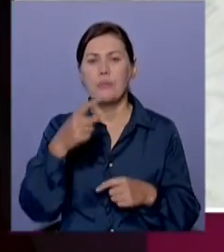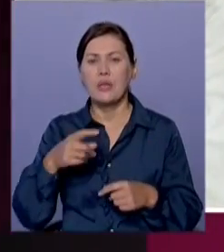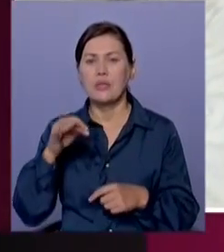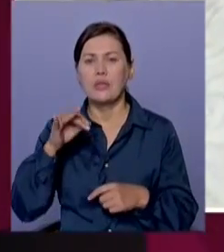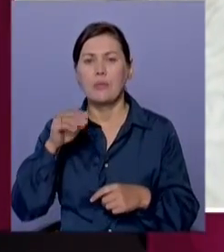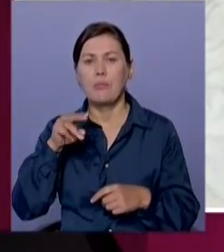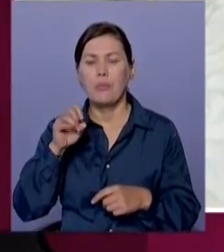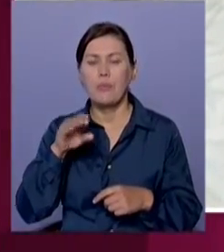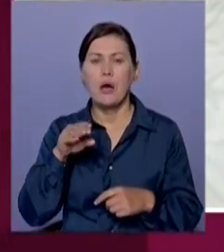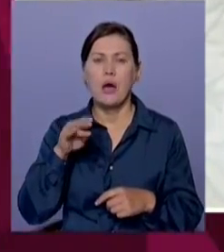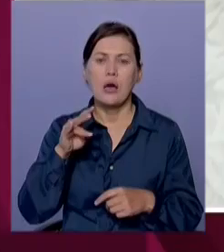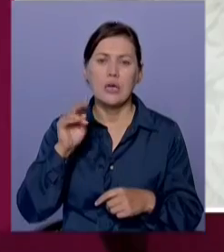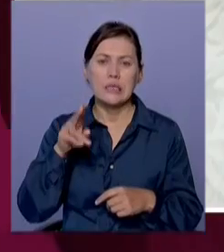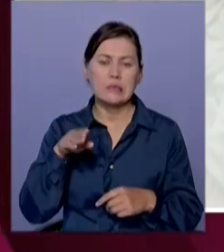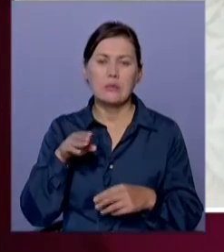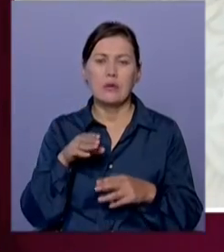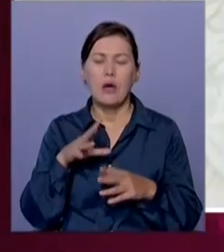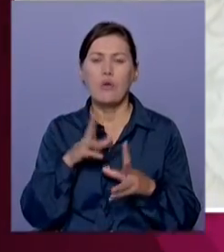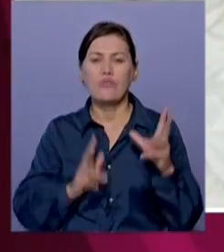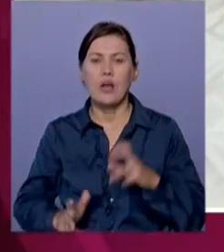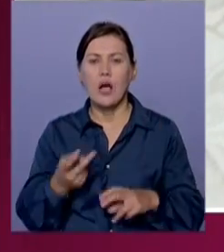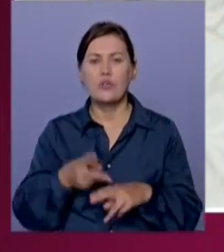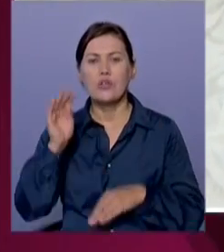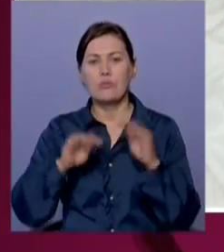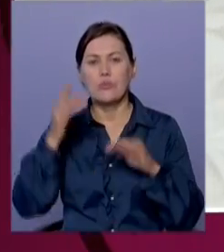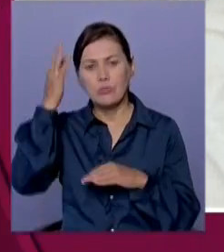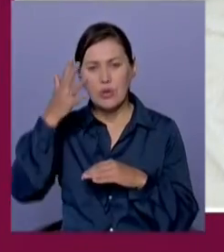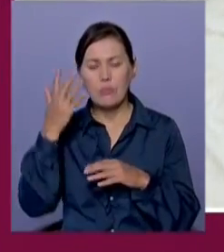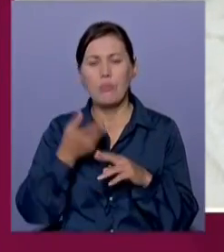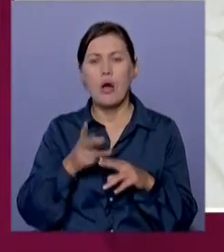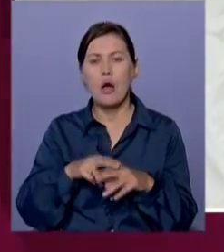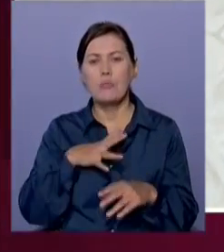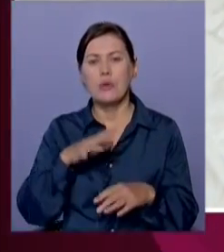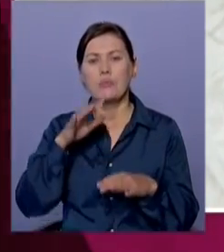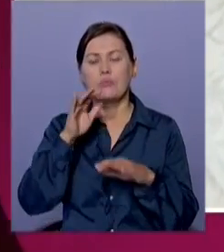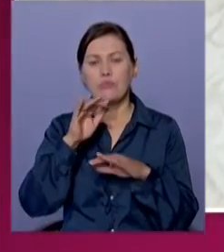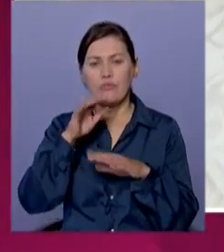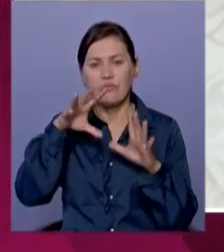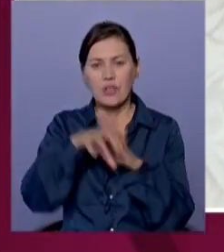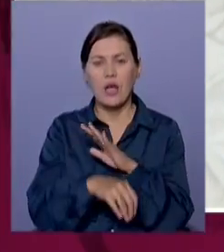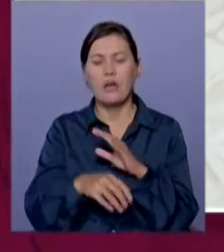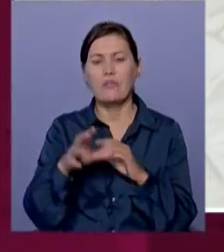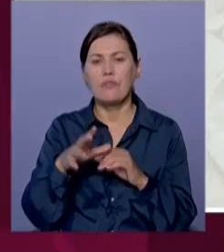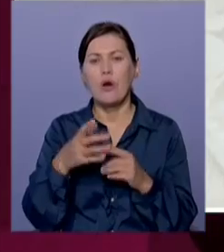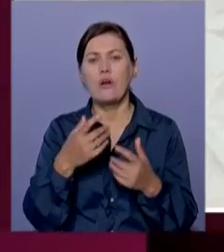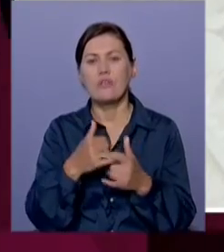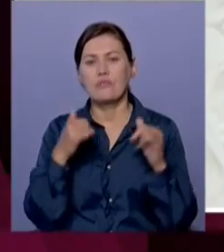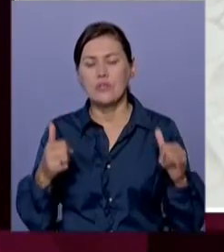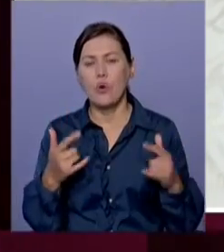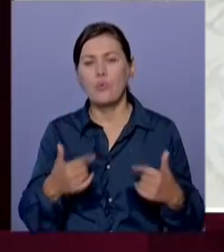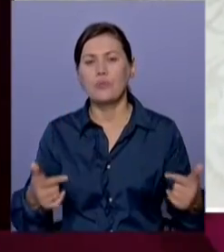impactful университеты, то есть университеты, которые создают смысл, университеты, которые делают вклад в развитие общества, понимают